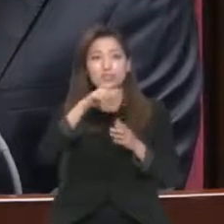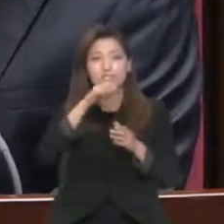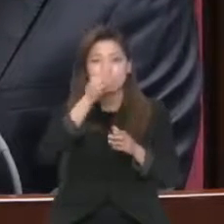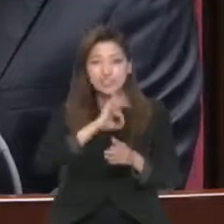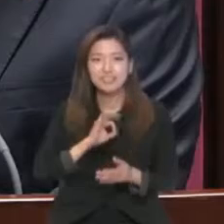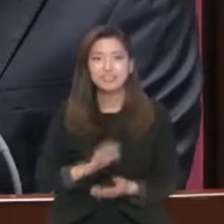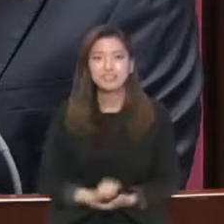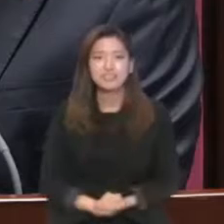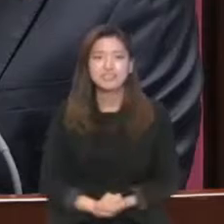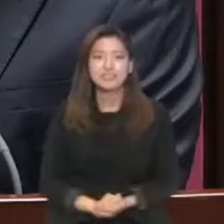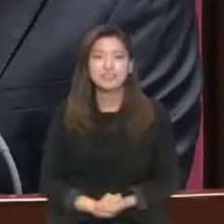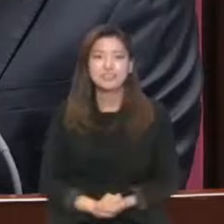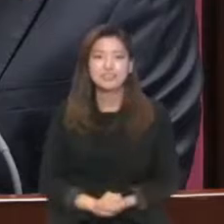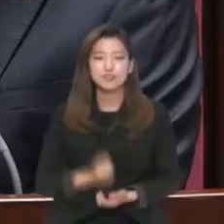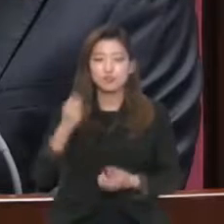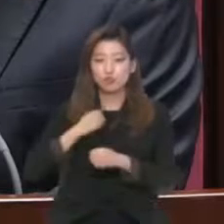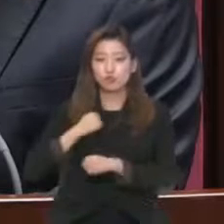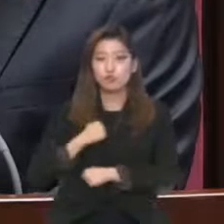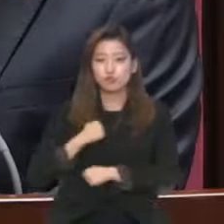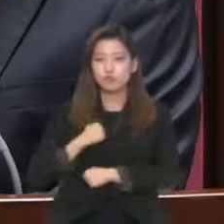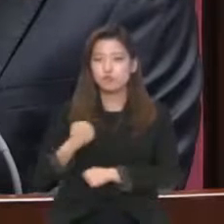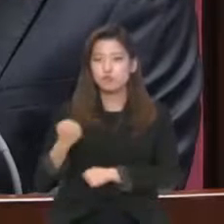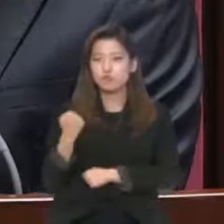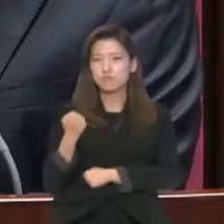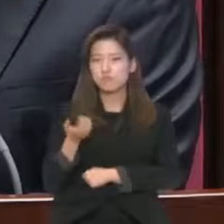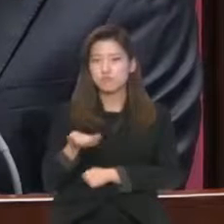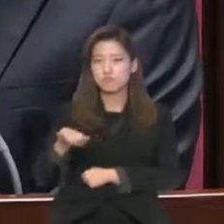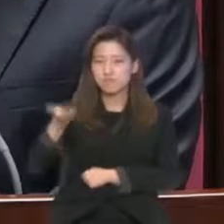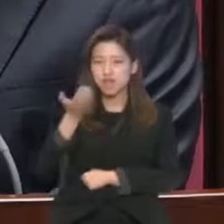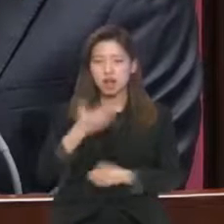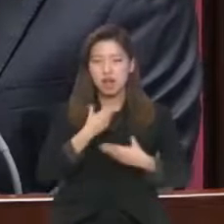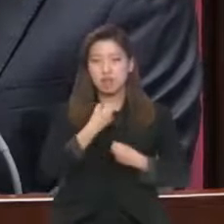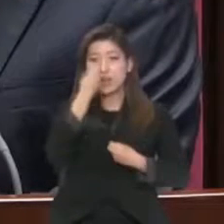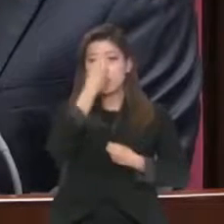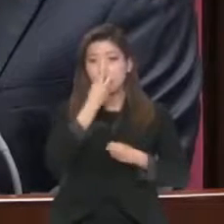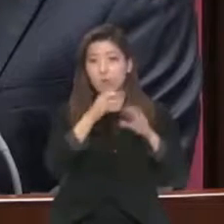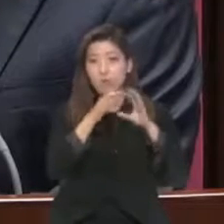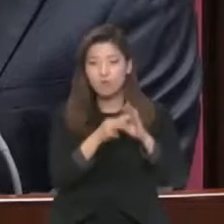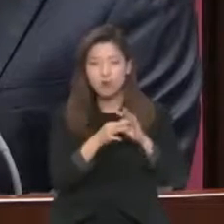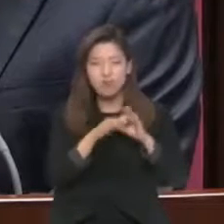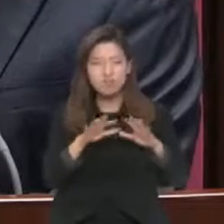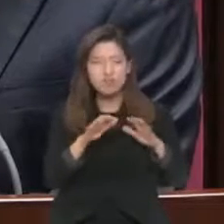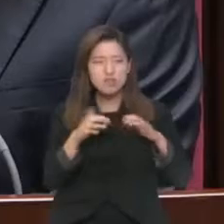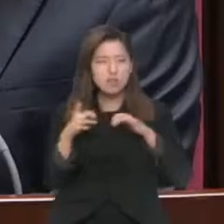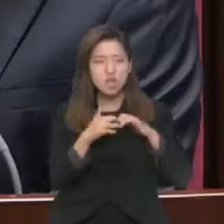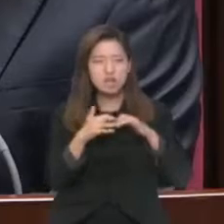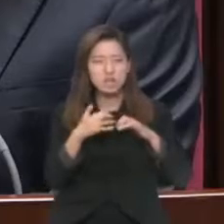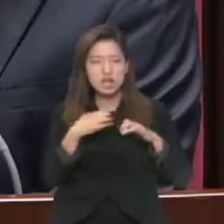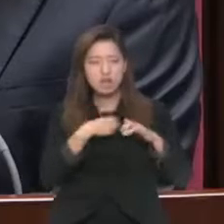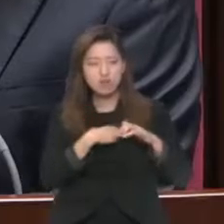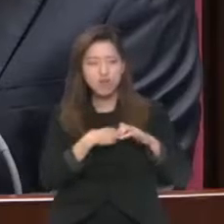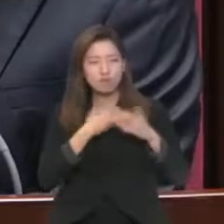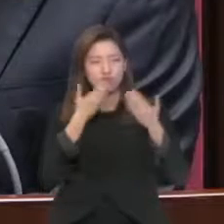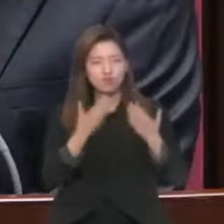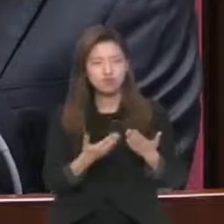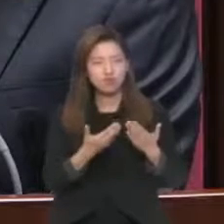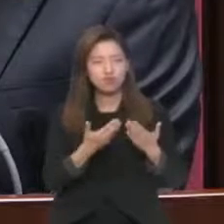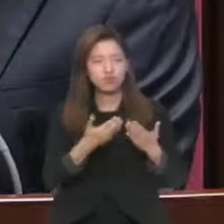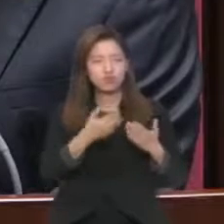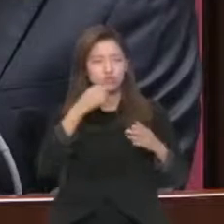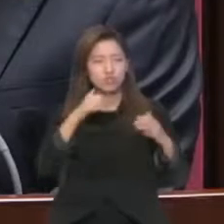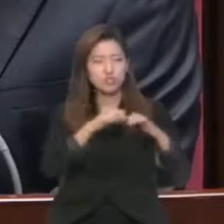나아가서 군사적인 또 안보적인 상황 속에서 속박됐던 우리 삶이 더 자유롭고 또